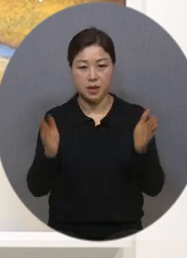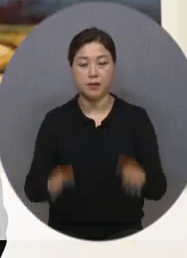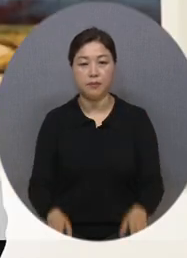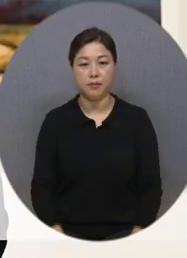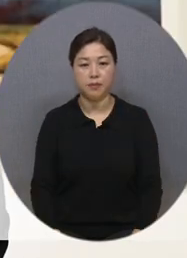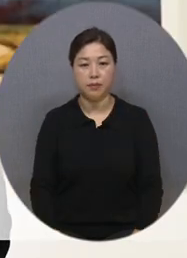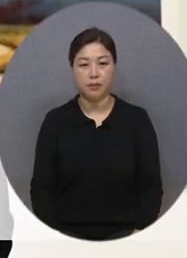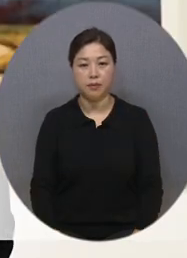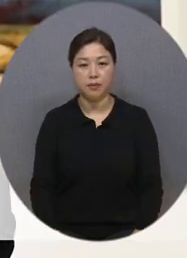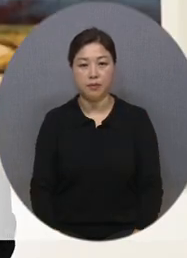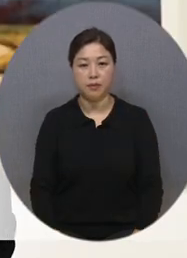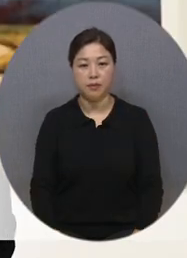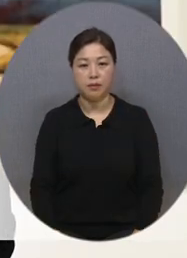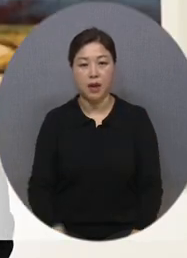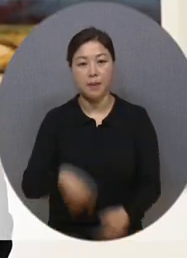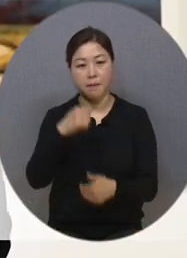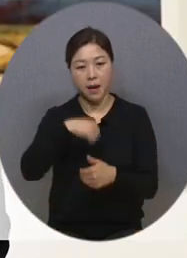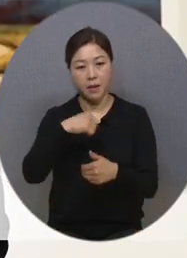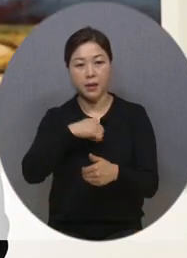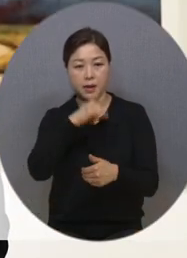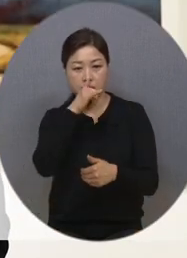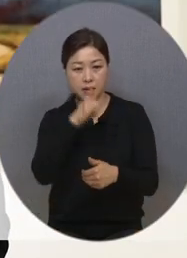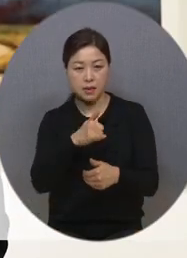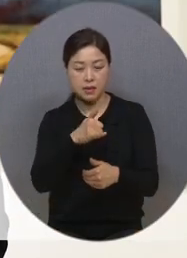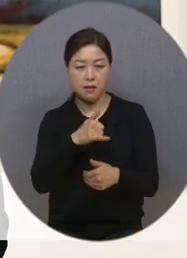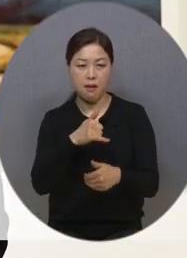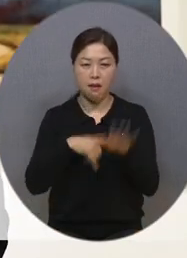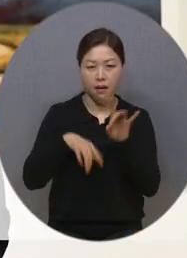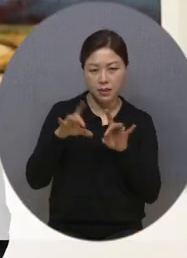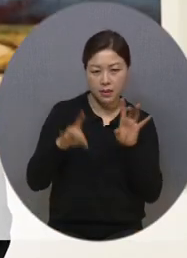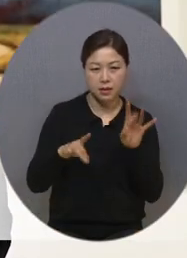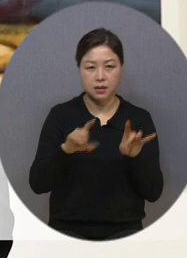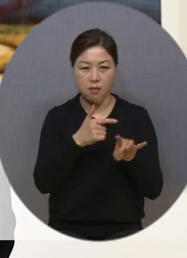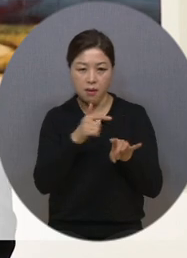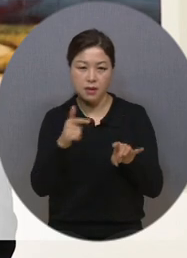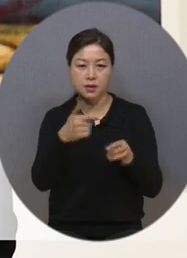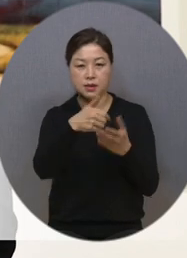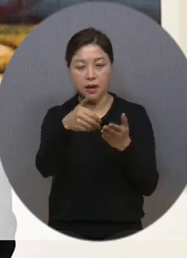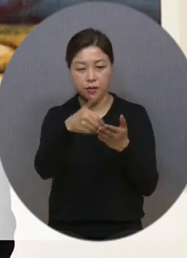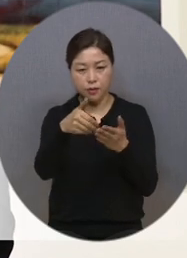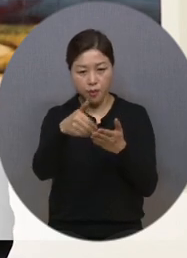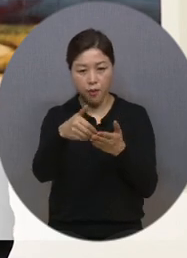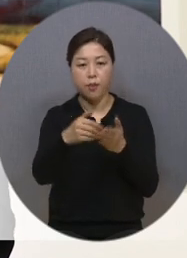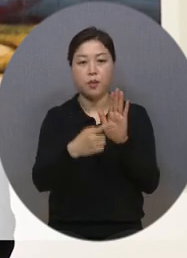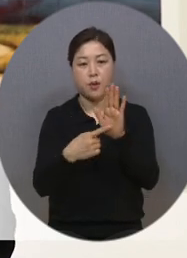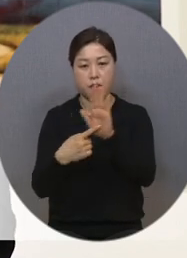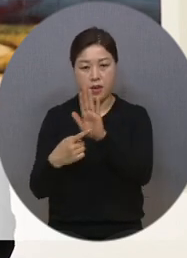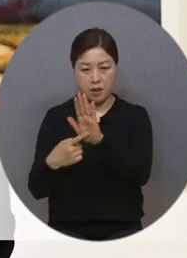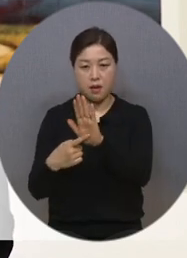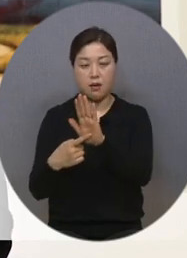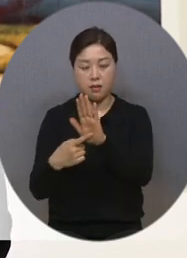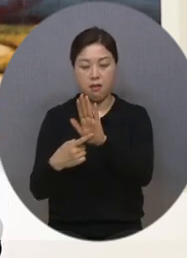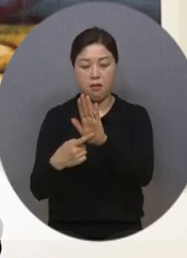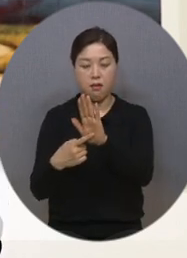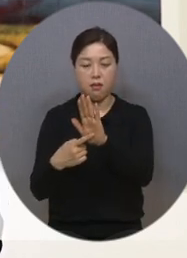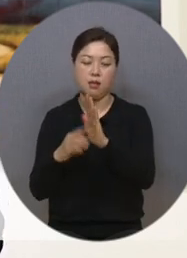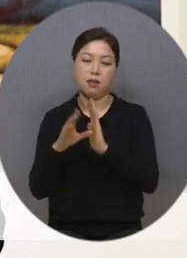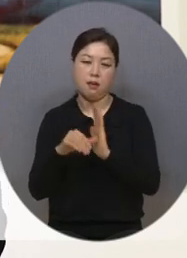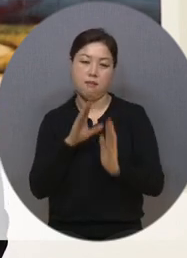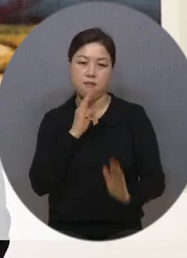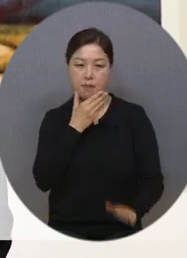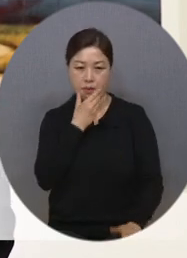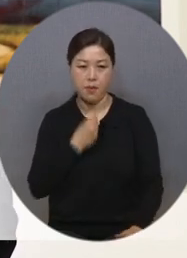그렸는데 늘 마음속에 있던 그런 갈증들을 색으로 풀어내는 그런 과정에서